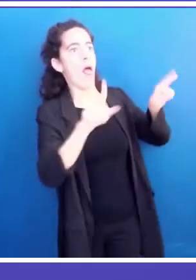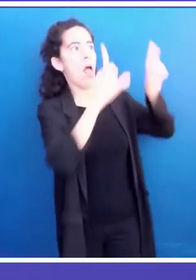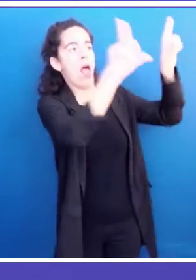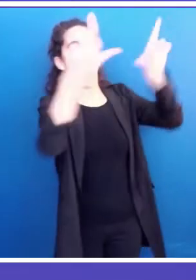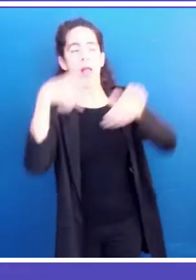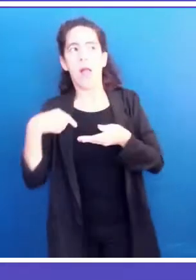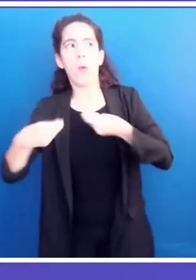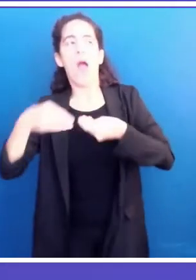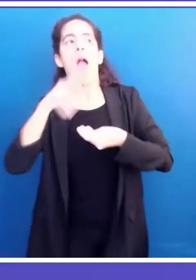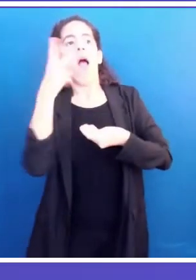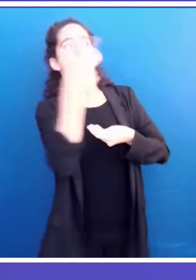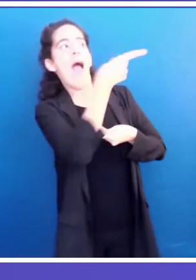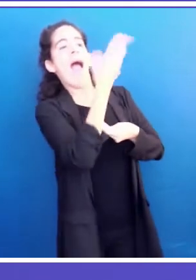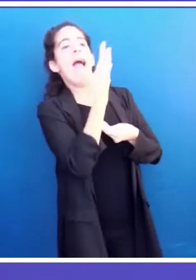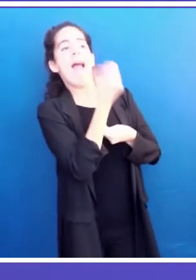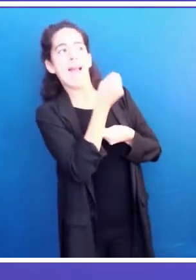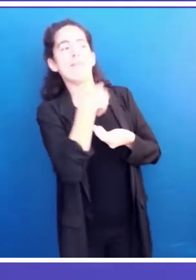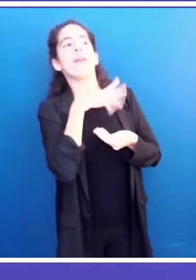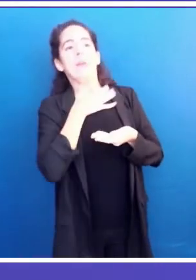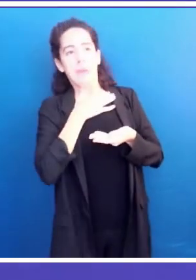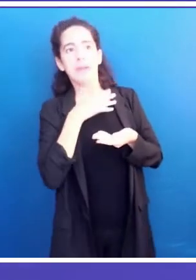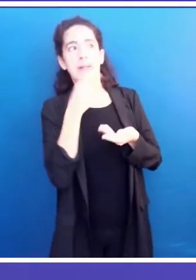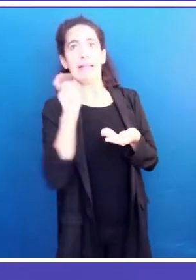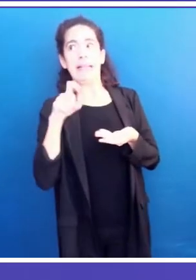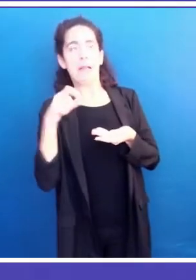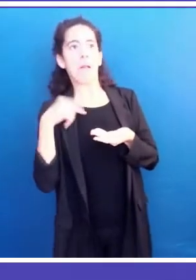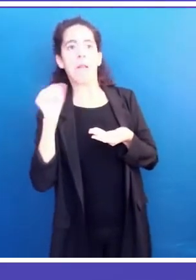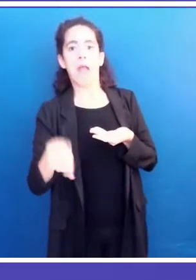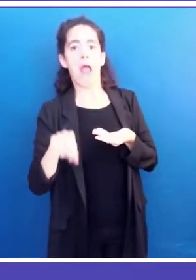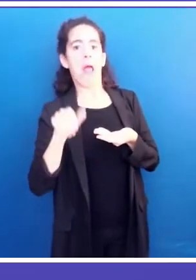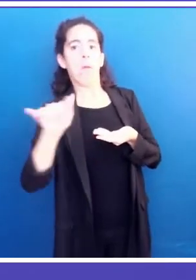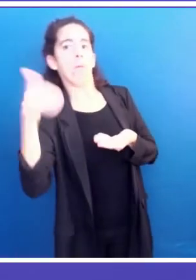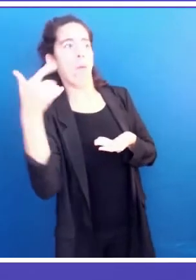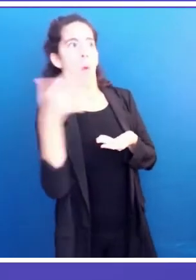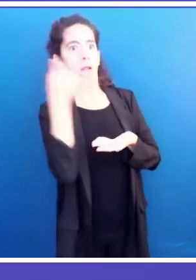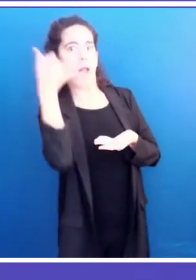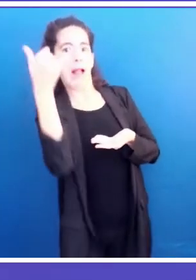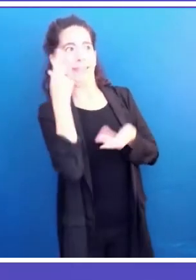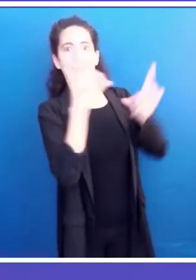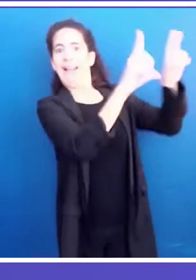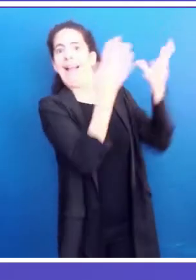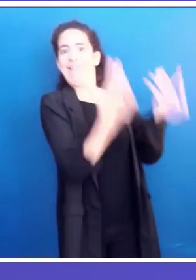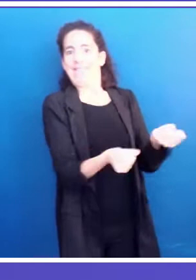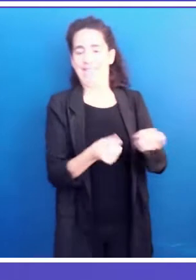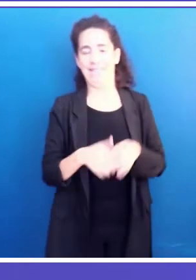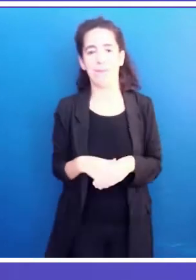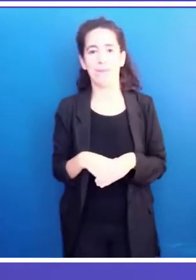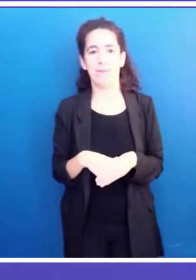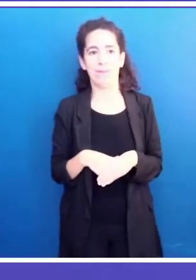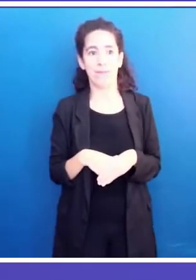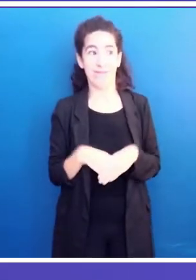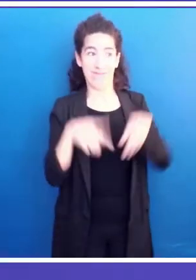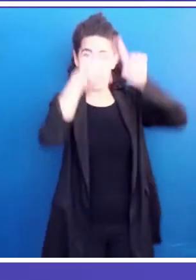بعض البوسترات بهذا الشأن لكي تعرف المرأة أي رقم طوارئ يمكن الاتصال